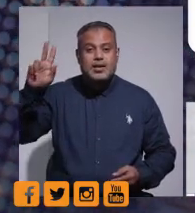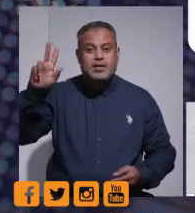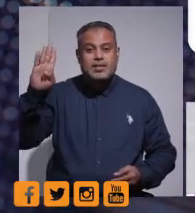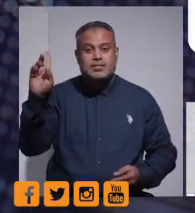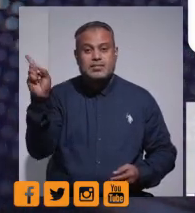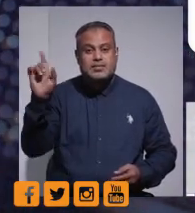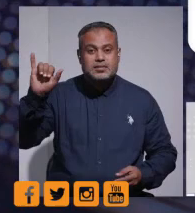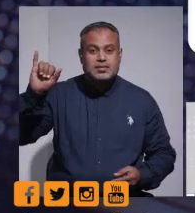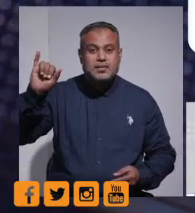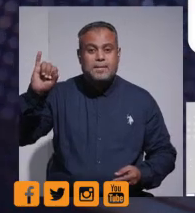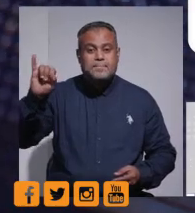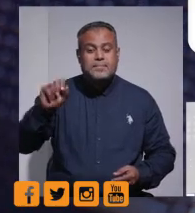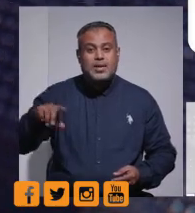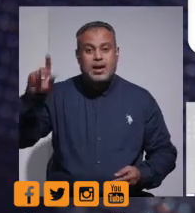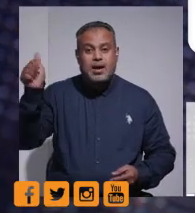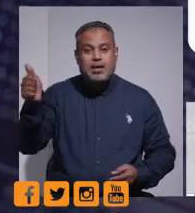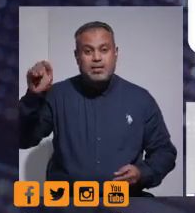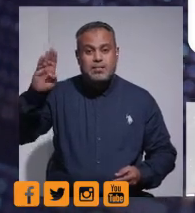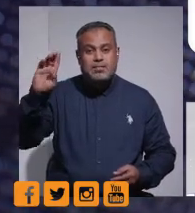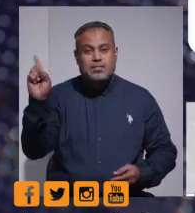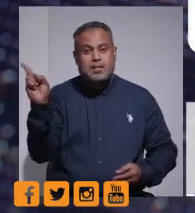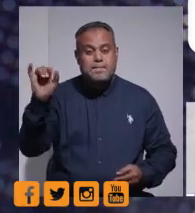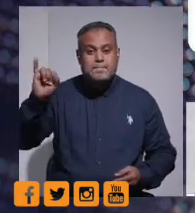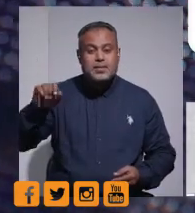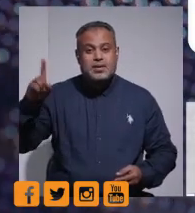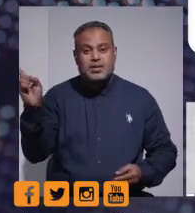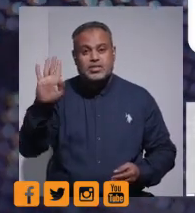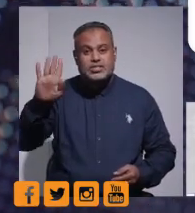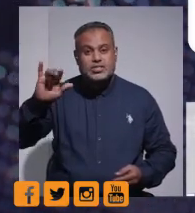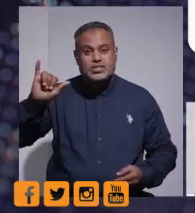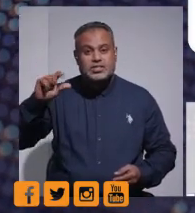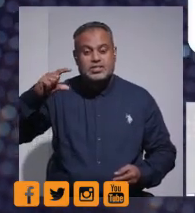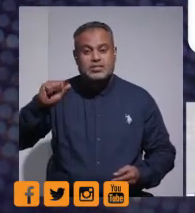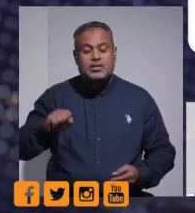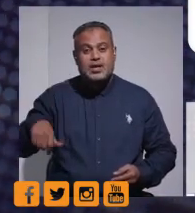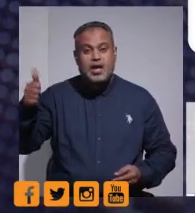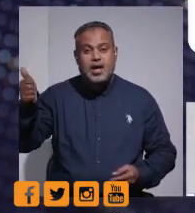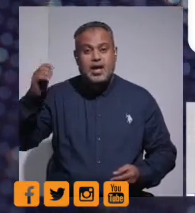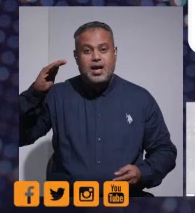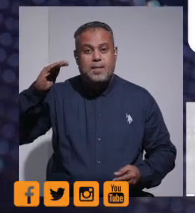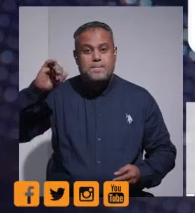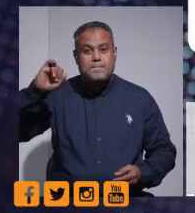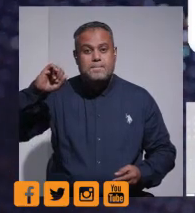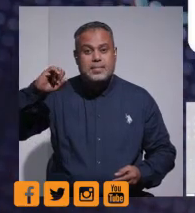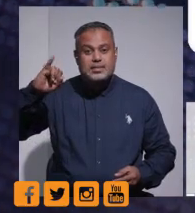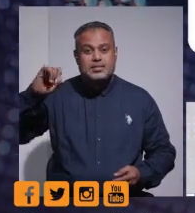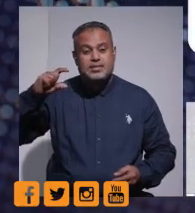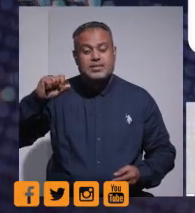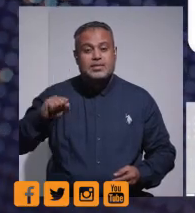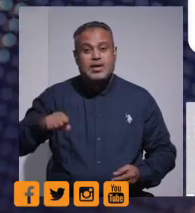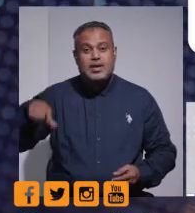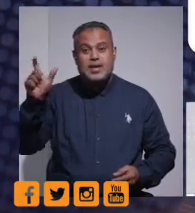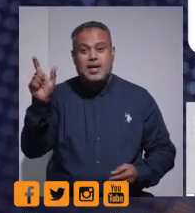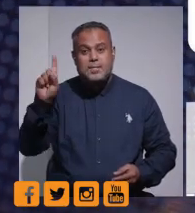اكرم احمد حسين العيدروس رشيد احمد مجاهد صالح احمد محمد احمد مقبل نبيله احمد